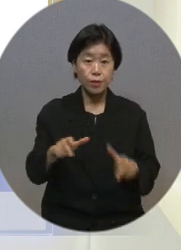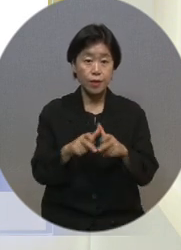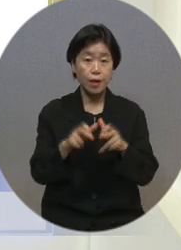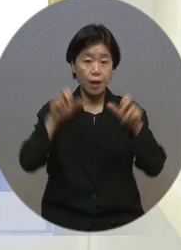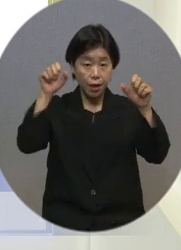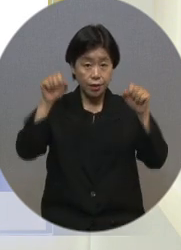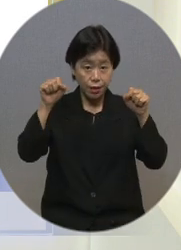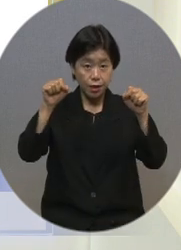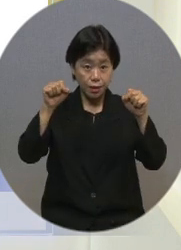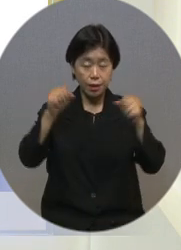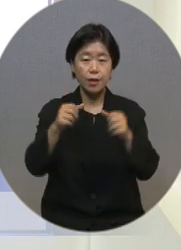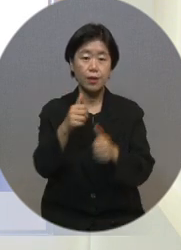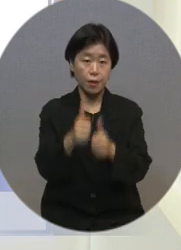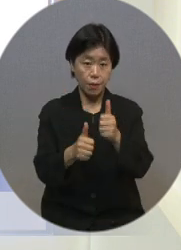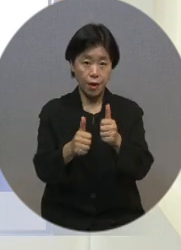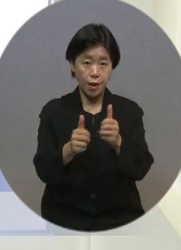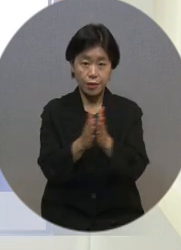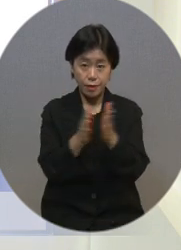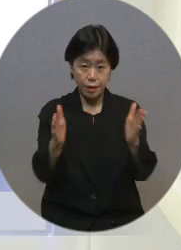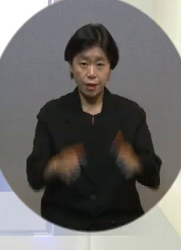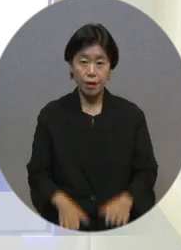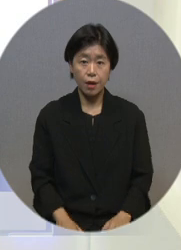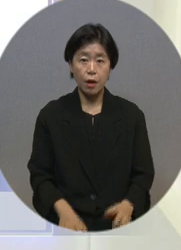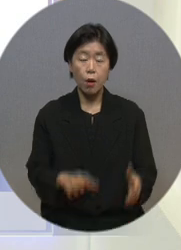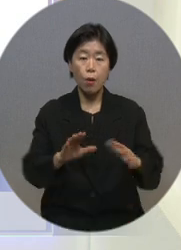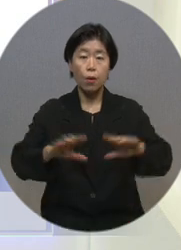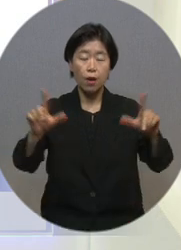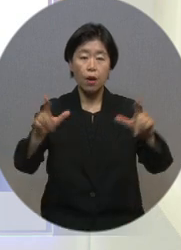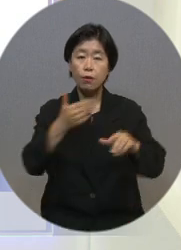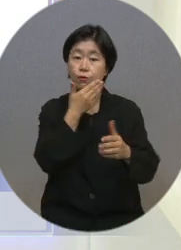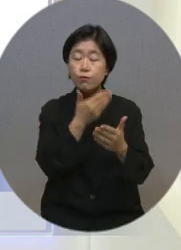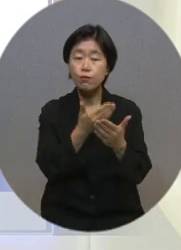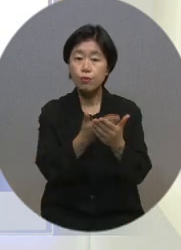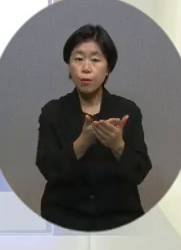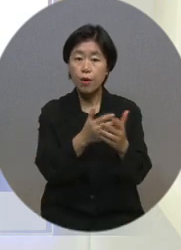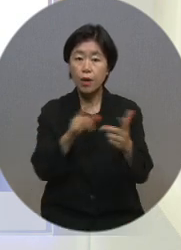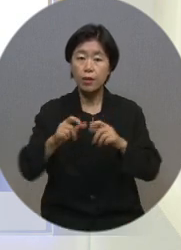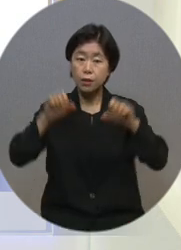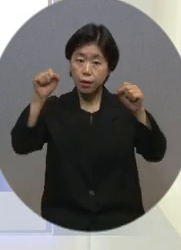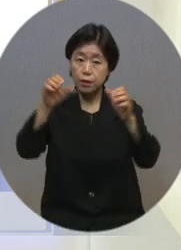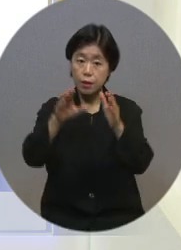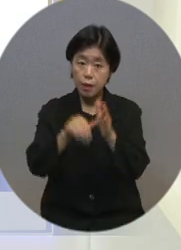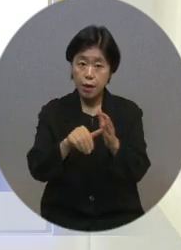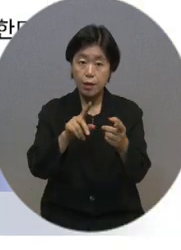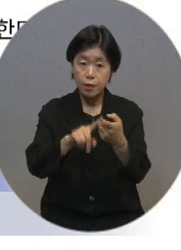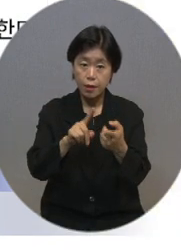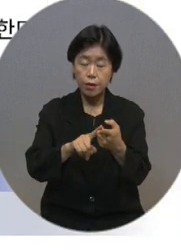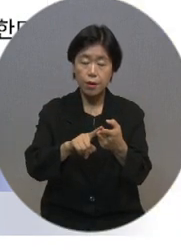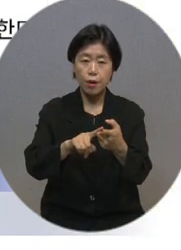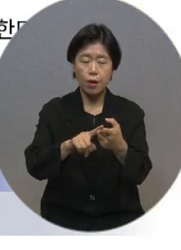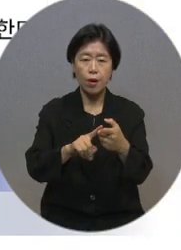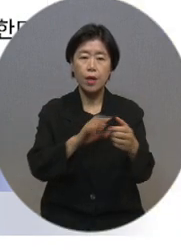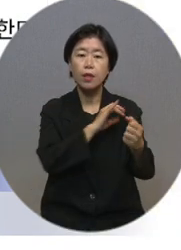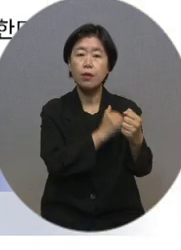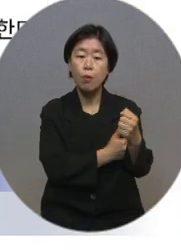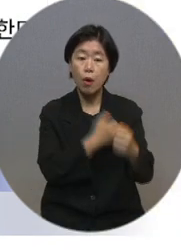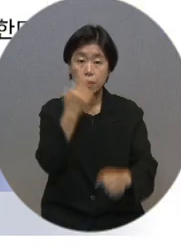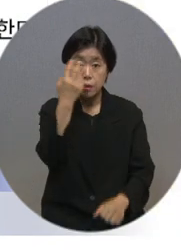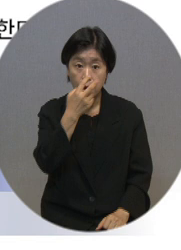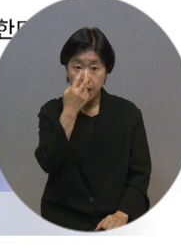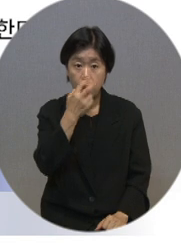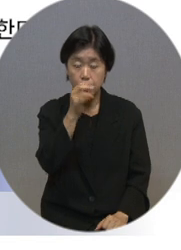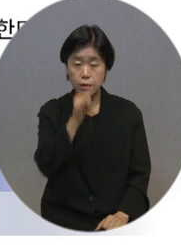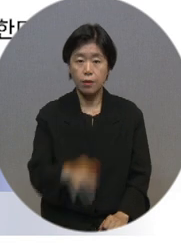체육 대회를 시작으로 올해 주요 공기 대회에 대한 인권 상황 모니터링을 실시합니다 인권위는 경기장